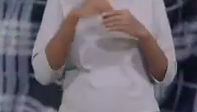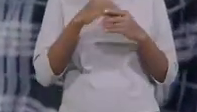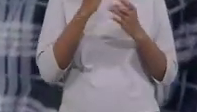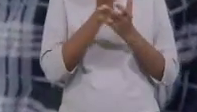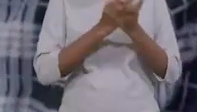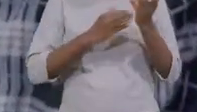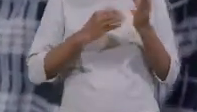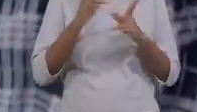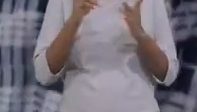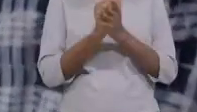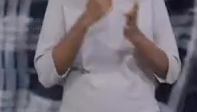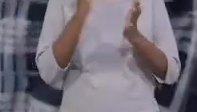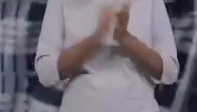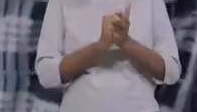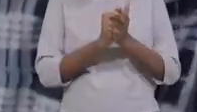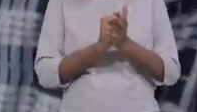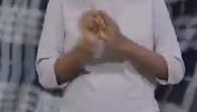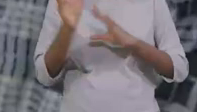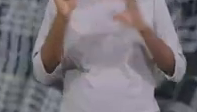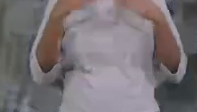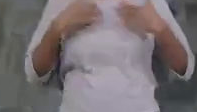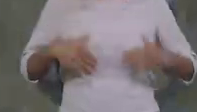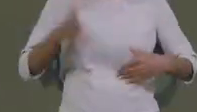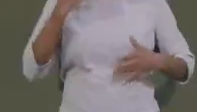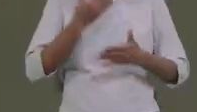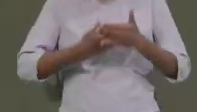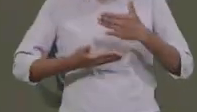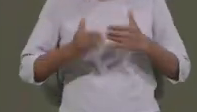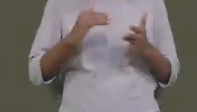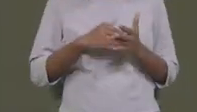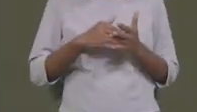Il y a certains théologiens qui nous disent que